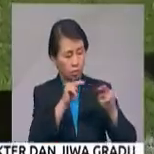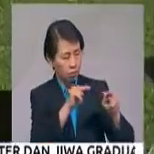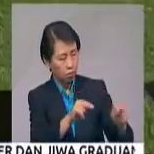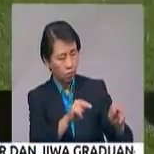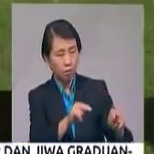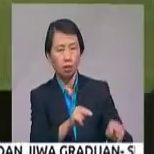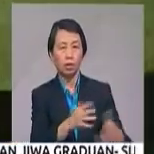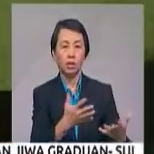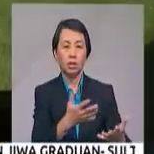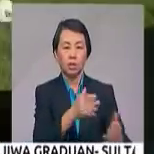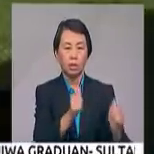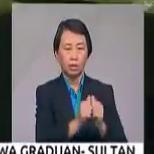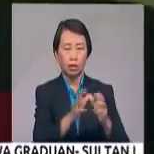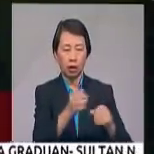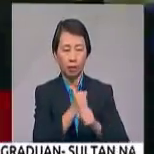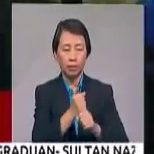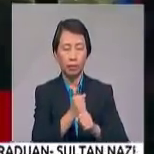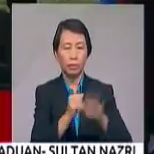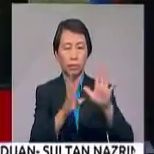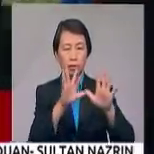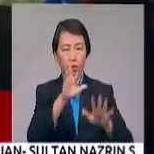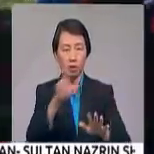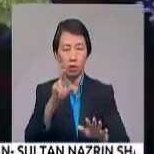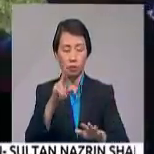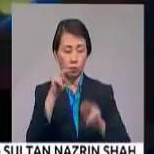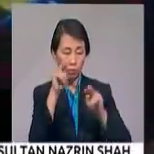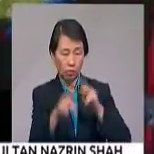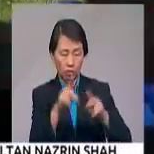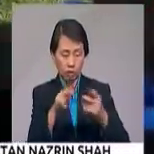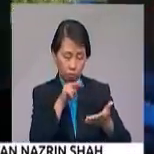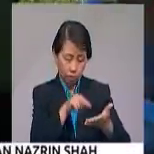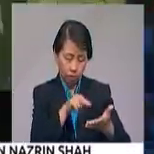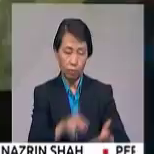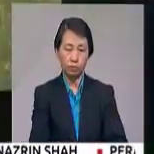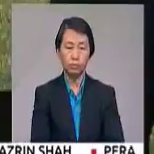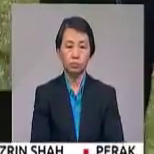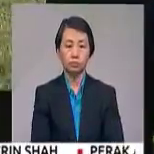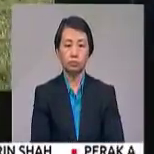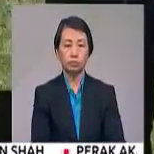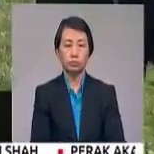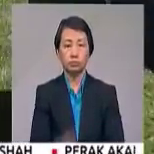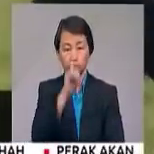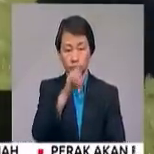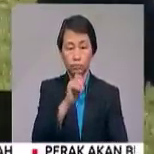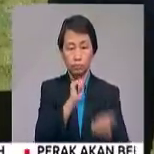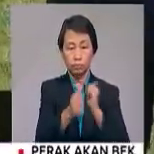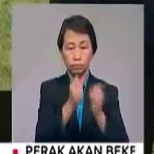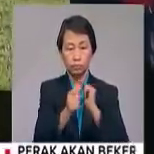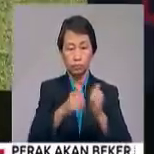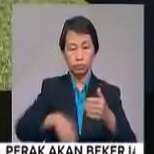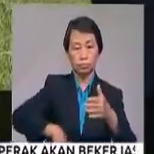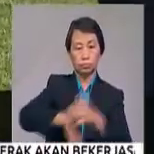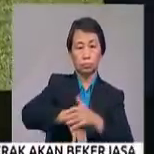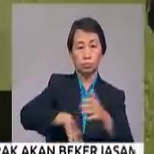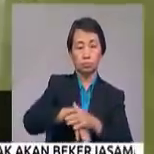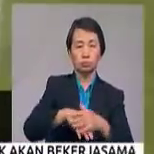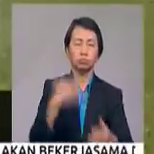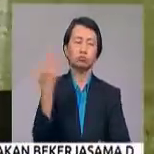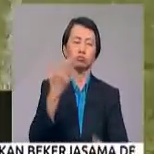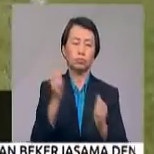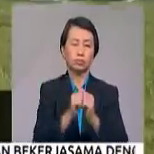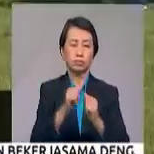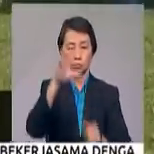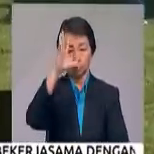warga maya dengan mendapat hampir 5,000 tontonan. memangnya sukan bola sepak amat sinonim dengan